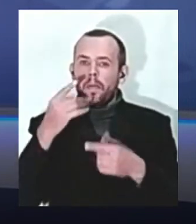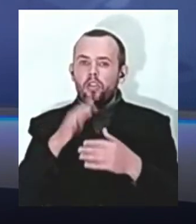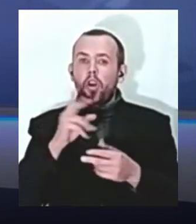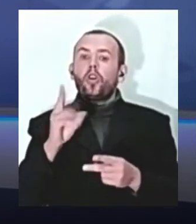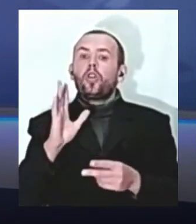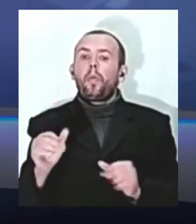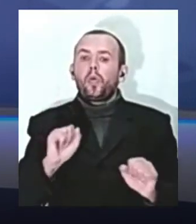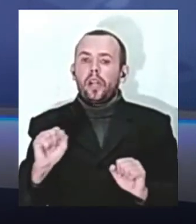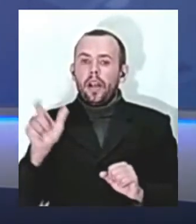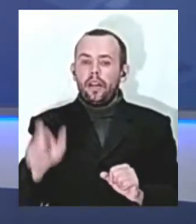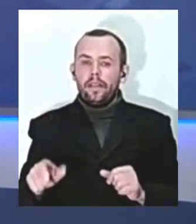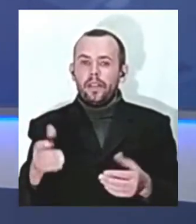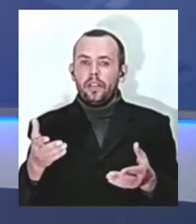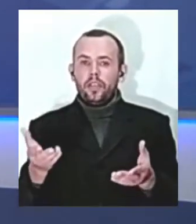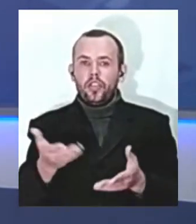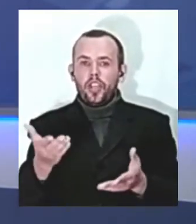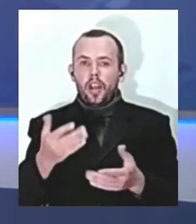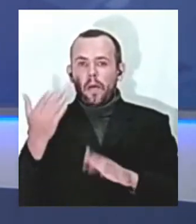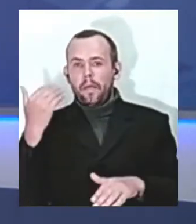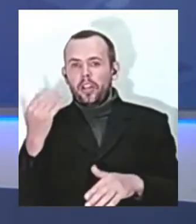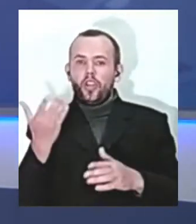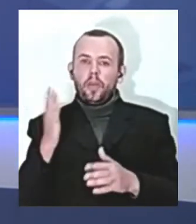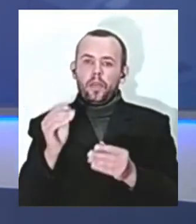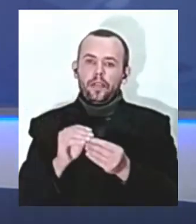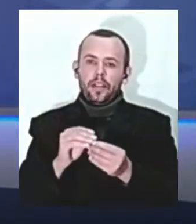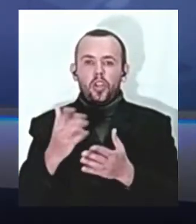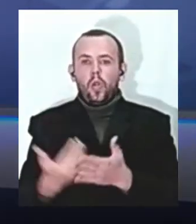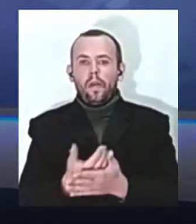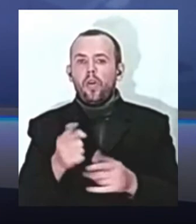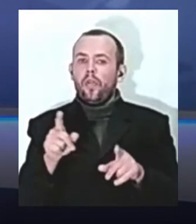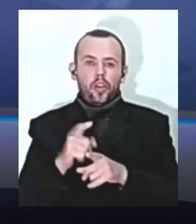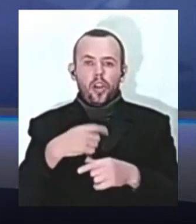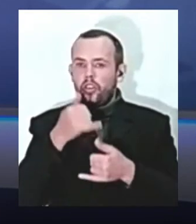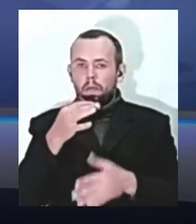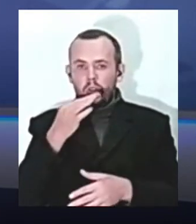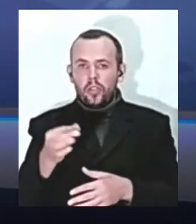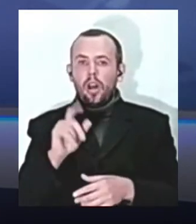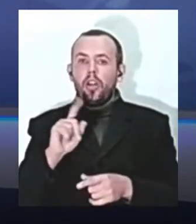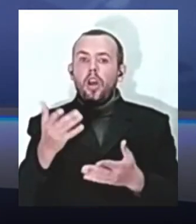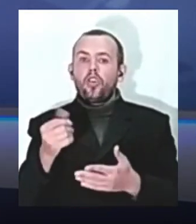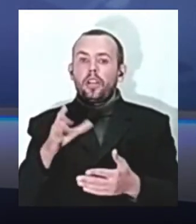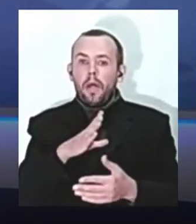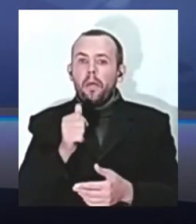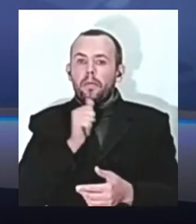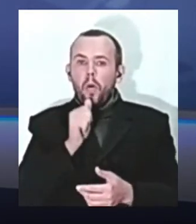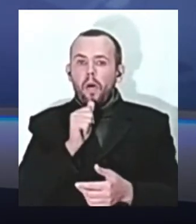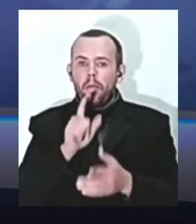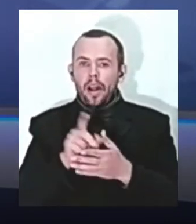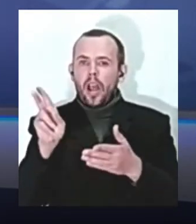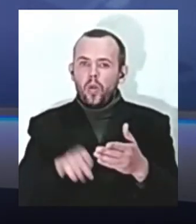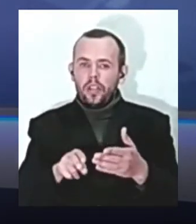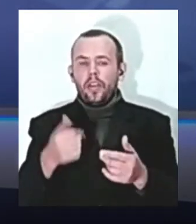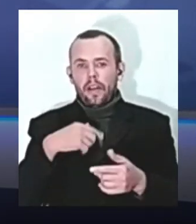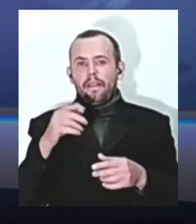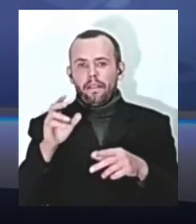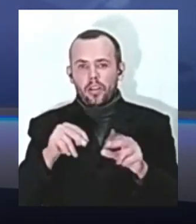Чи попередній, чи буде якийсь новий? Також я не можу сказати. Але якщо була ця спроба легалізувати, я вважаю, що це дуже гарно.